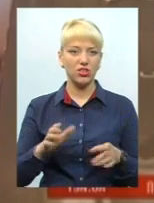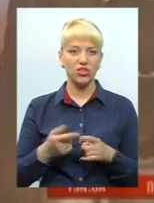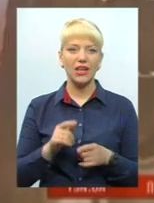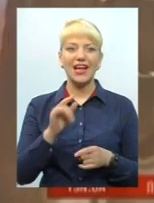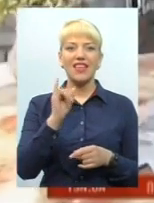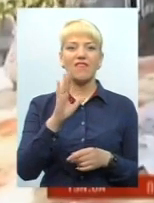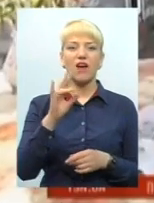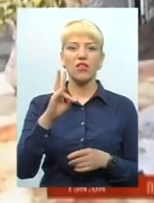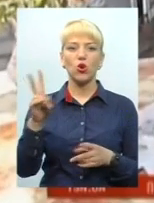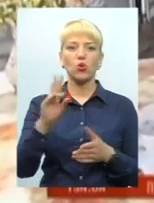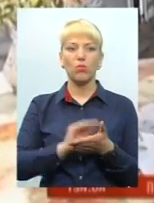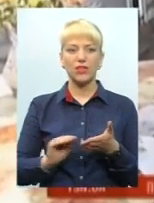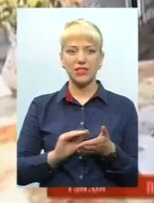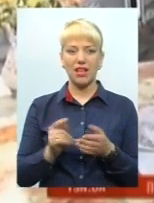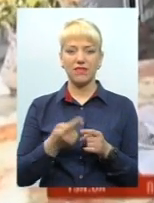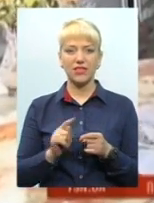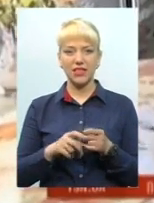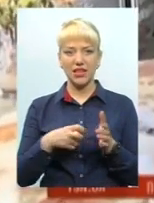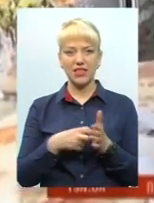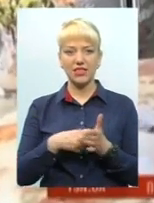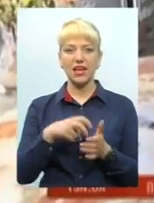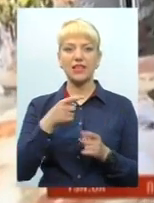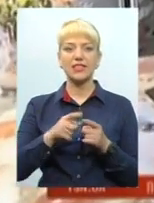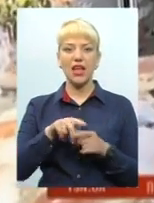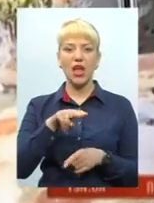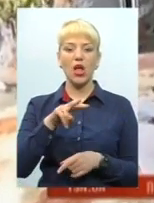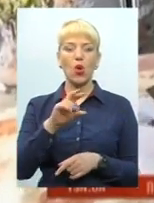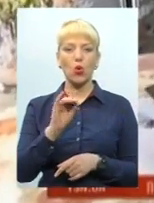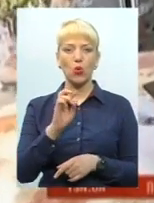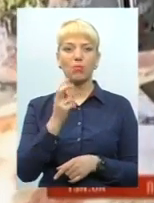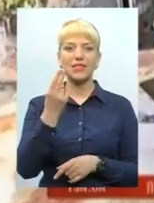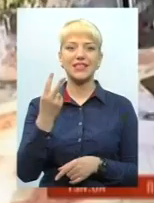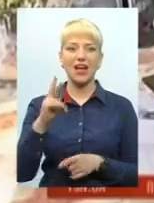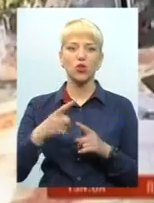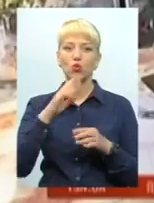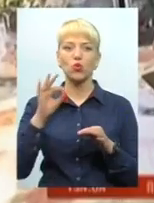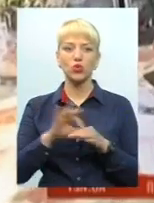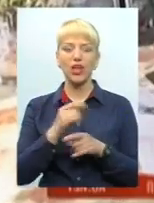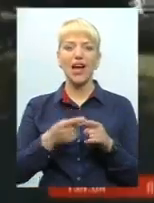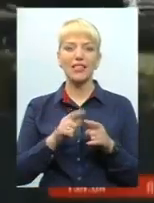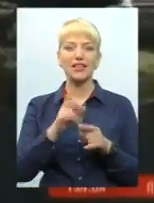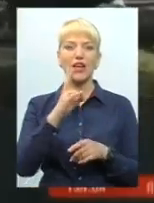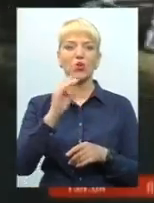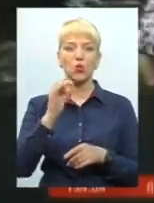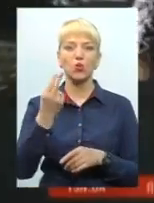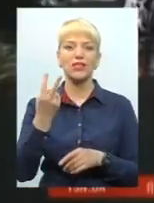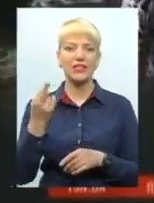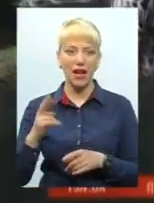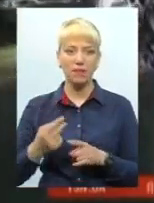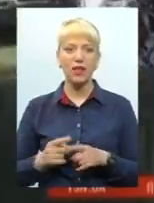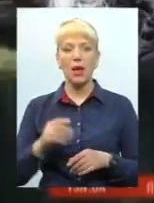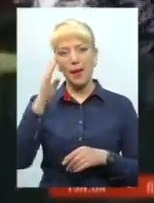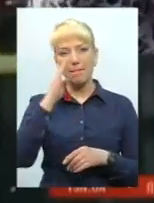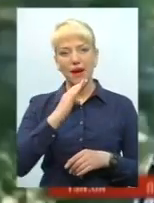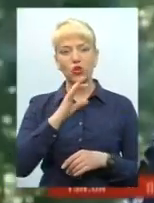Іван, який писав листа, це Любця. Дружина, а це Нюся. Батько Івана Олександровича з